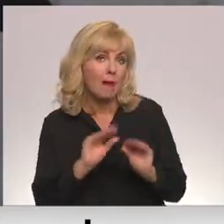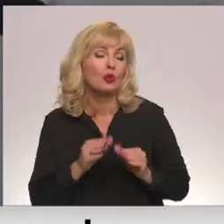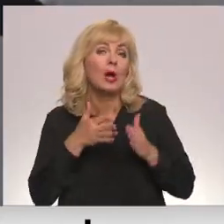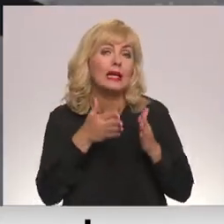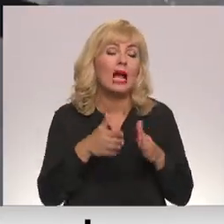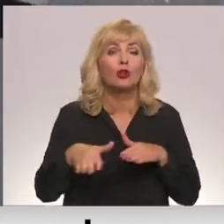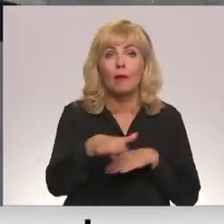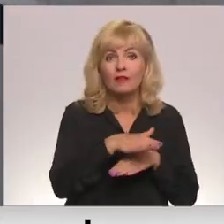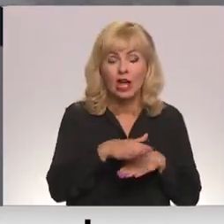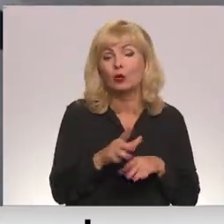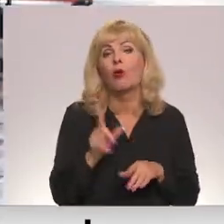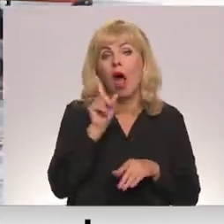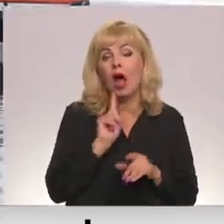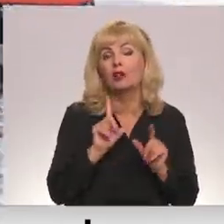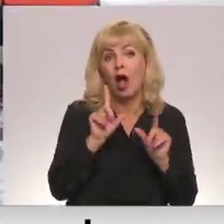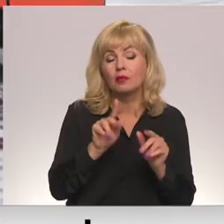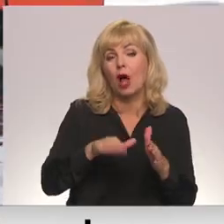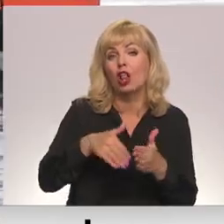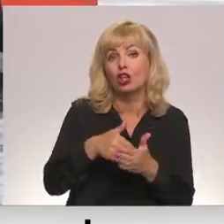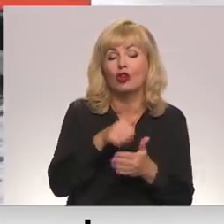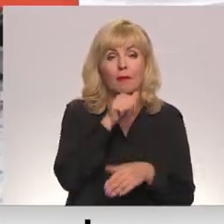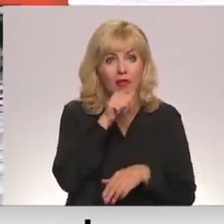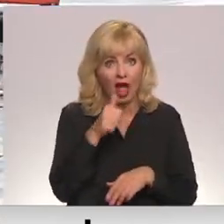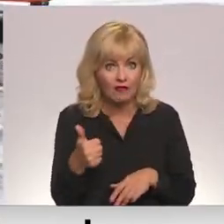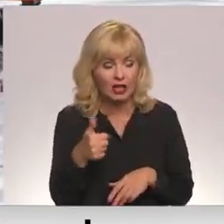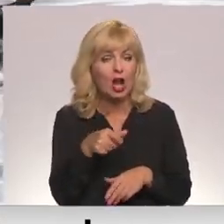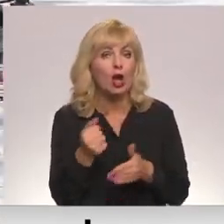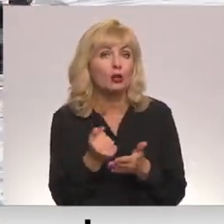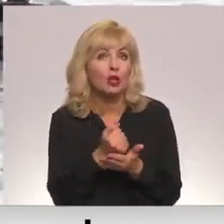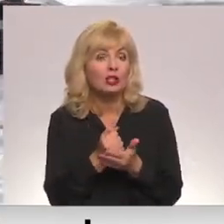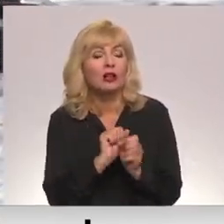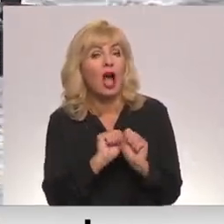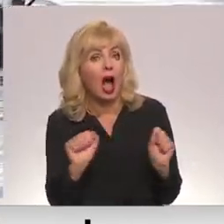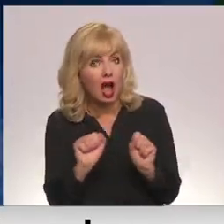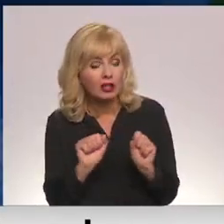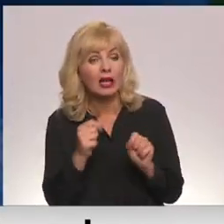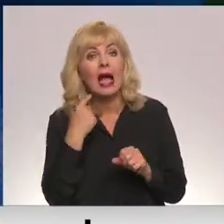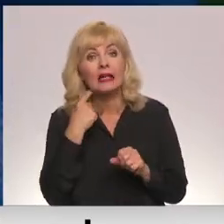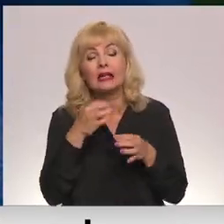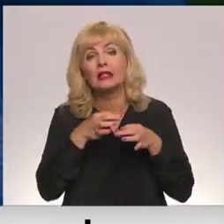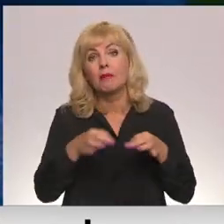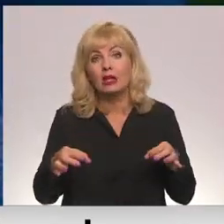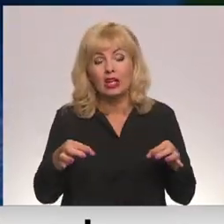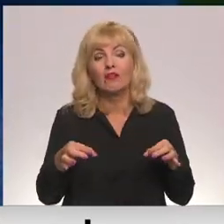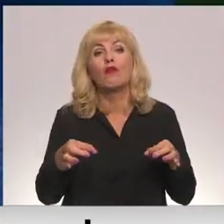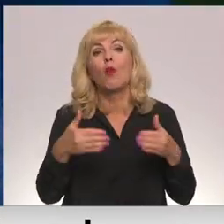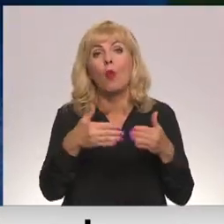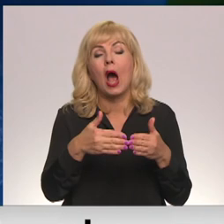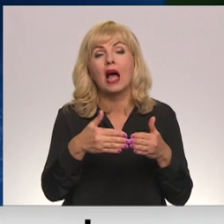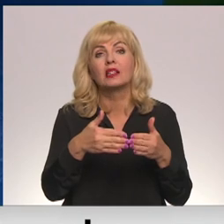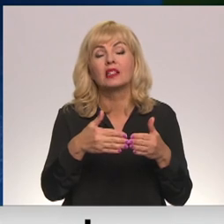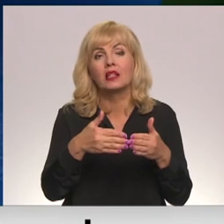vidi un piekļūtu vietām, kurām līdz šim nav piekļūts, vai arī to izdarīt daudz ātrāk, Rīgas brīvostas flote